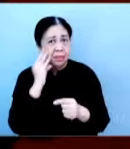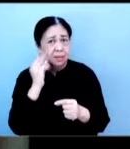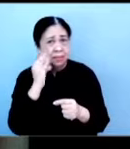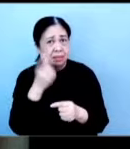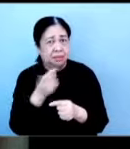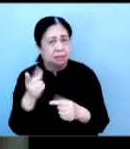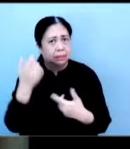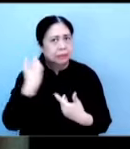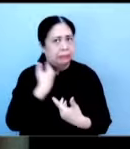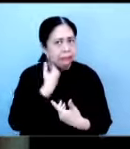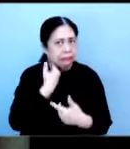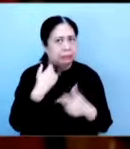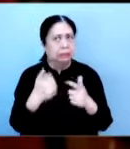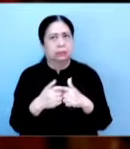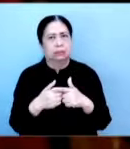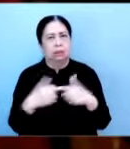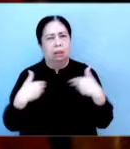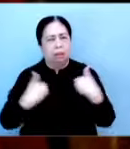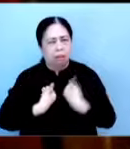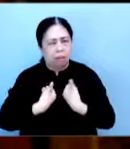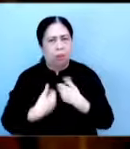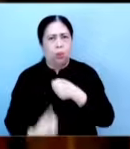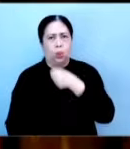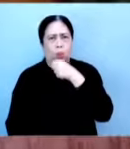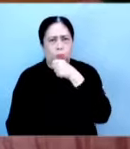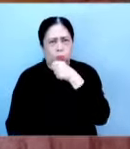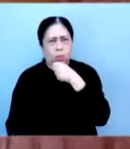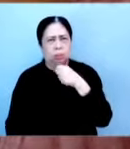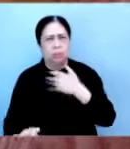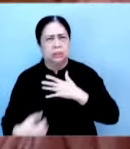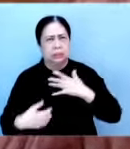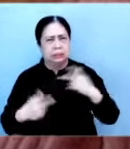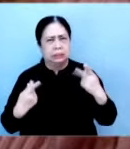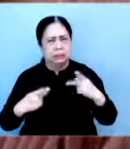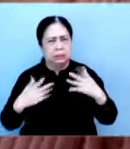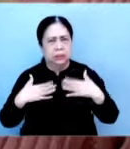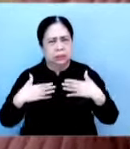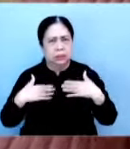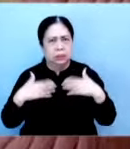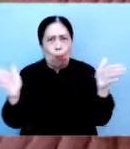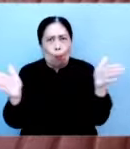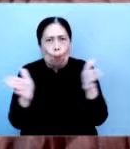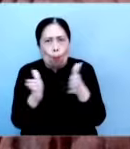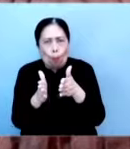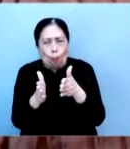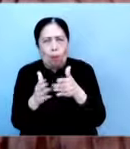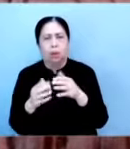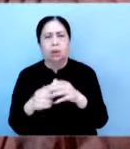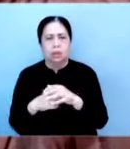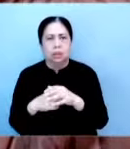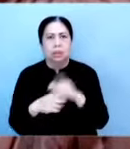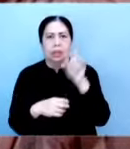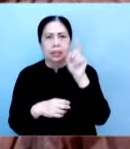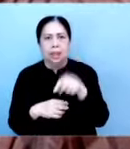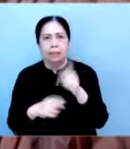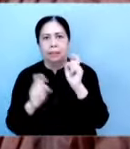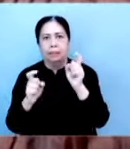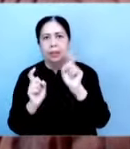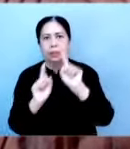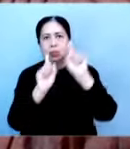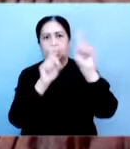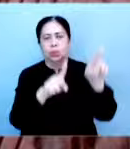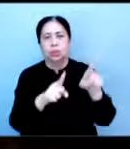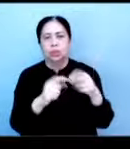ng lagnat bigla ang pagkapagod ubo na may pananakit ng dibdib at bigla ang pagpayat o pagbaba ng timbang dapat na ring agad pumunta sa mga